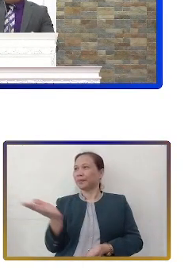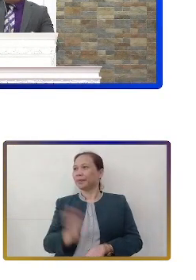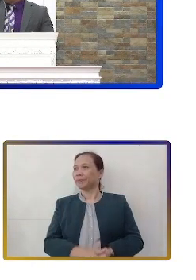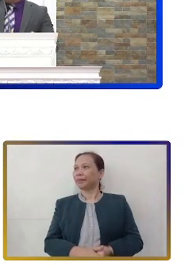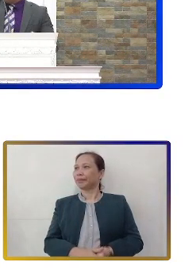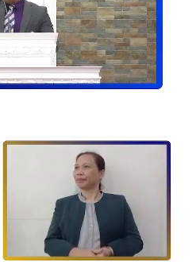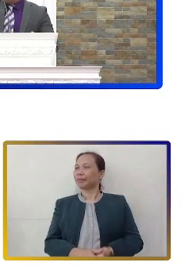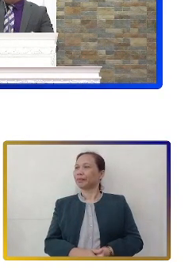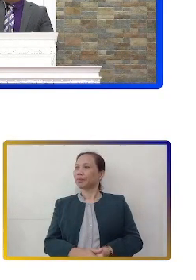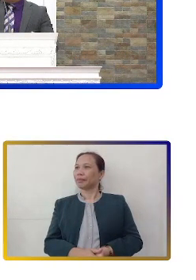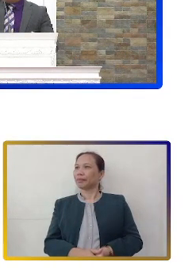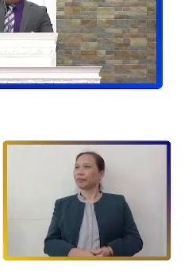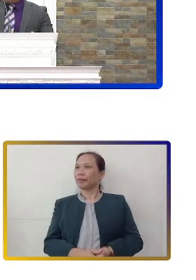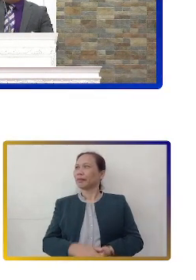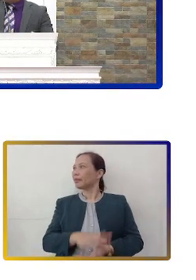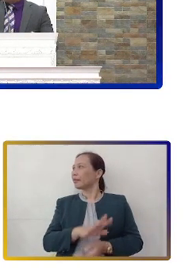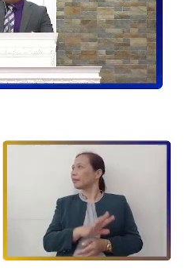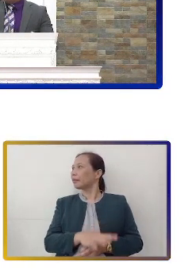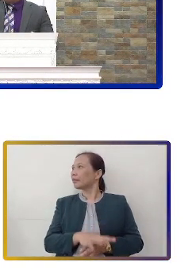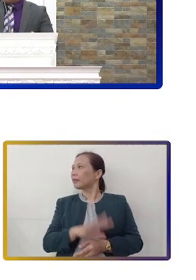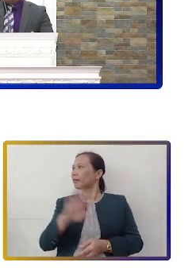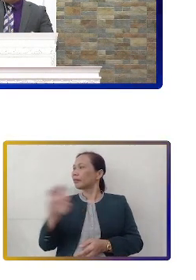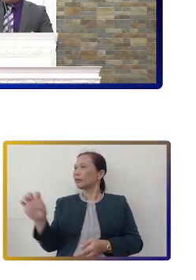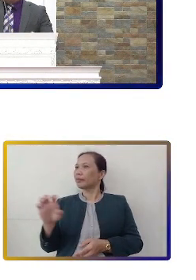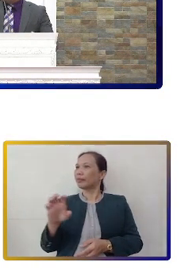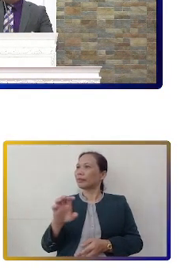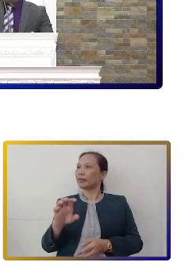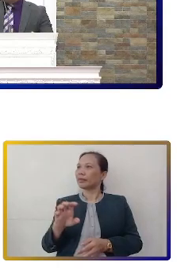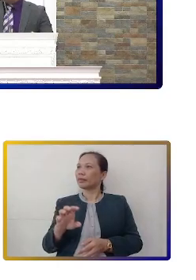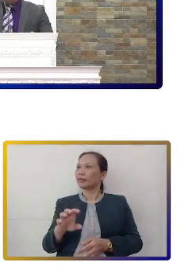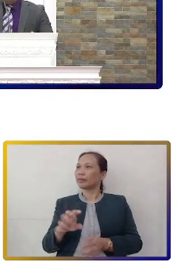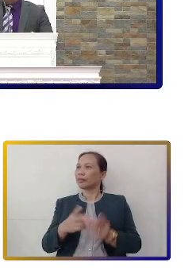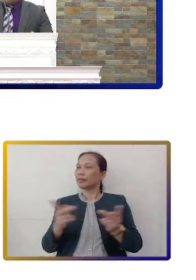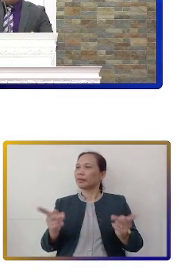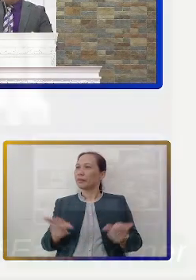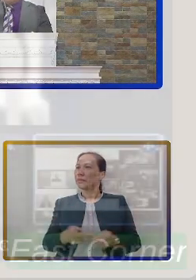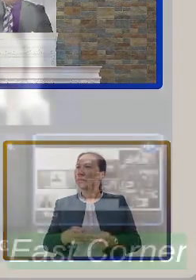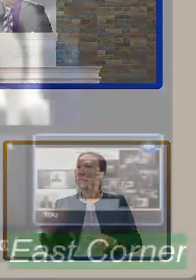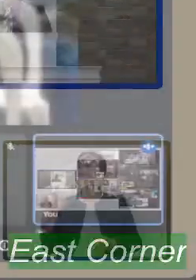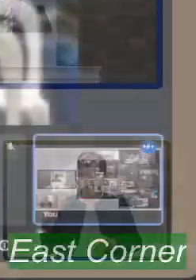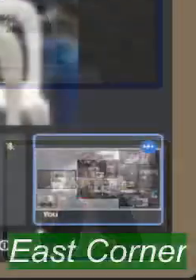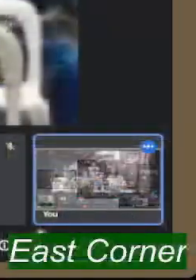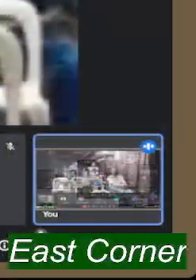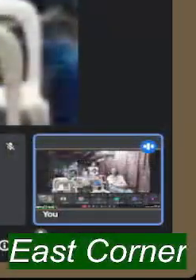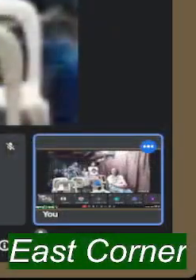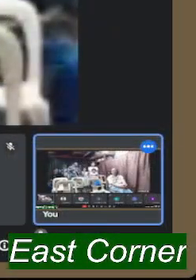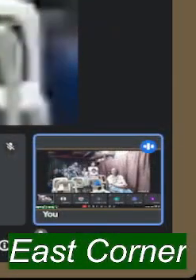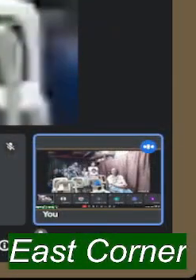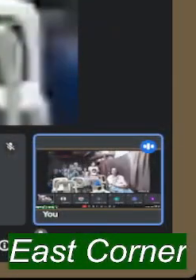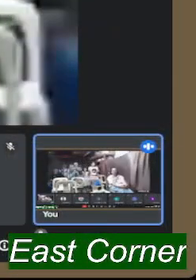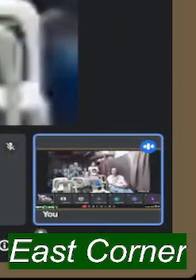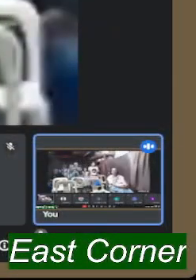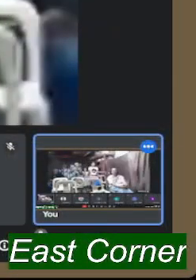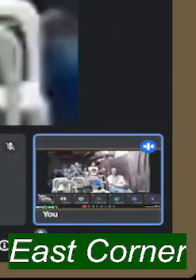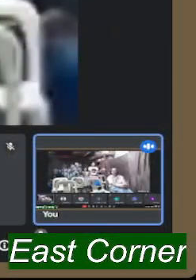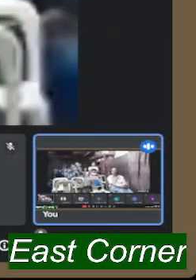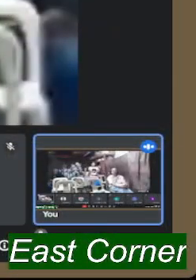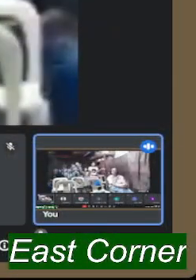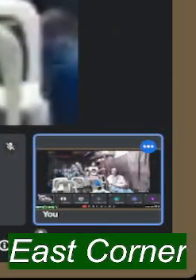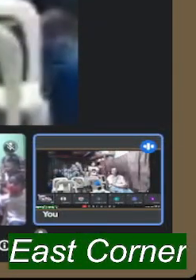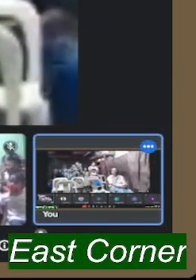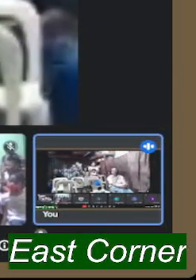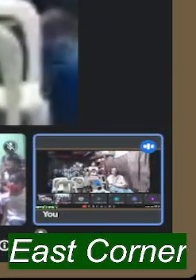from east corner sa station ng Salem Station. They have two first-time visitors. Palakpakan po natin.